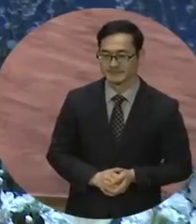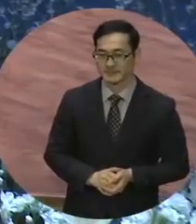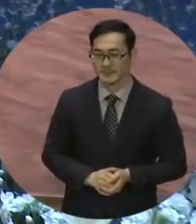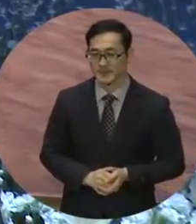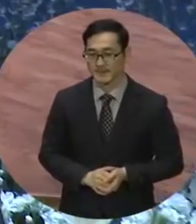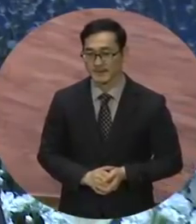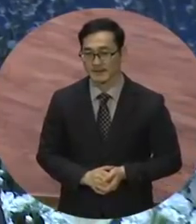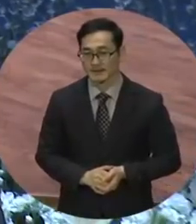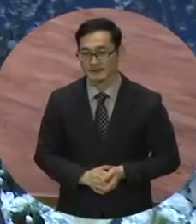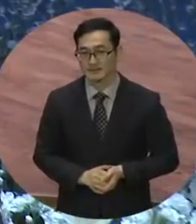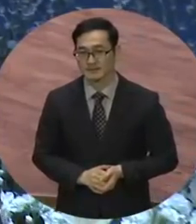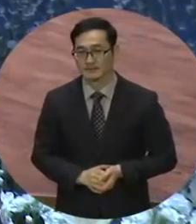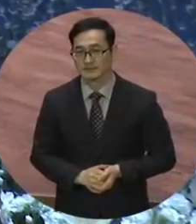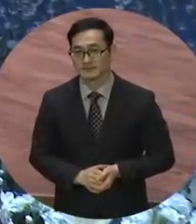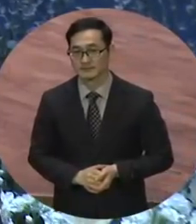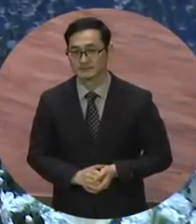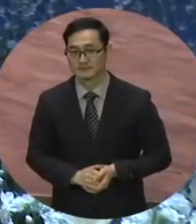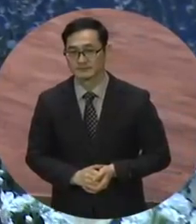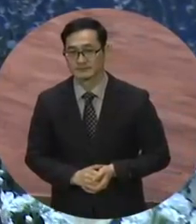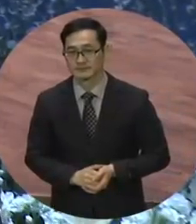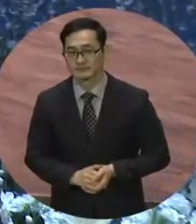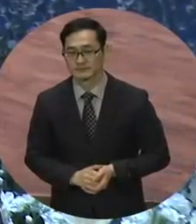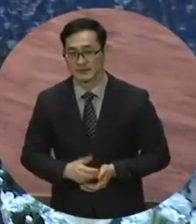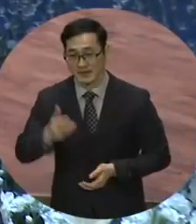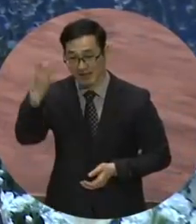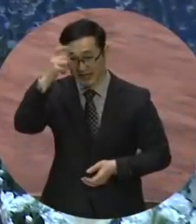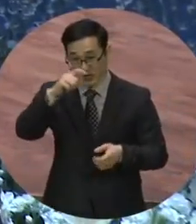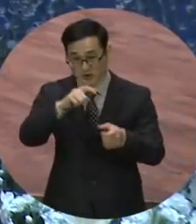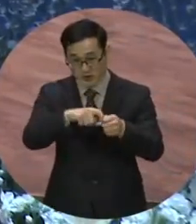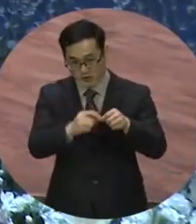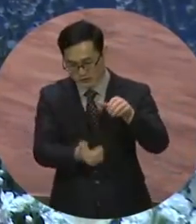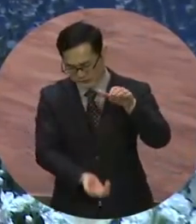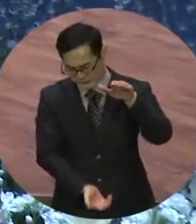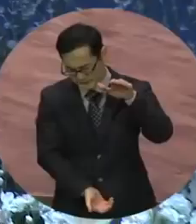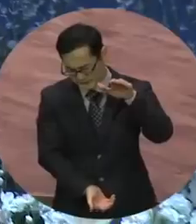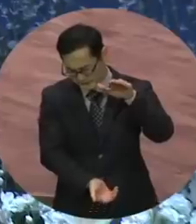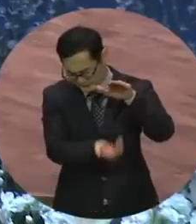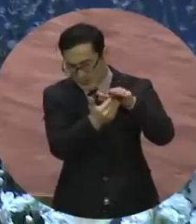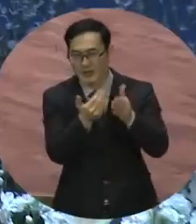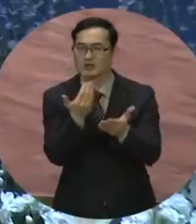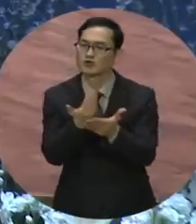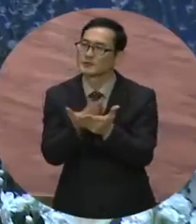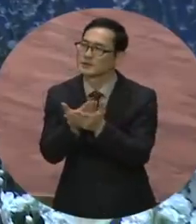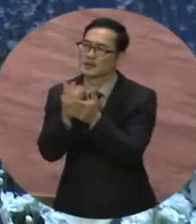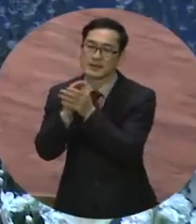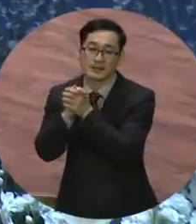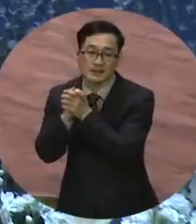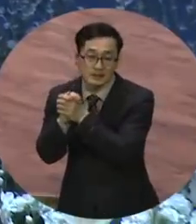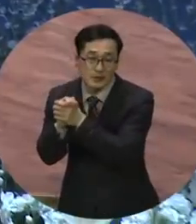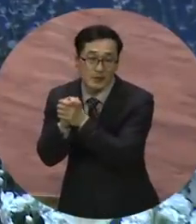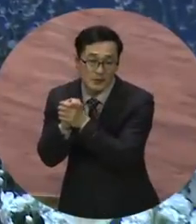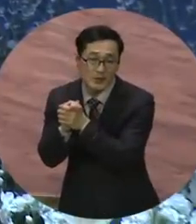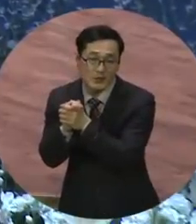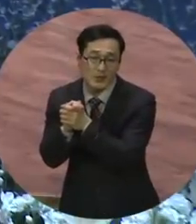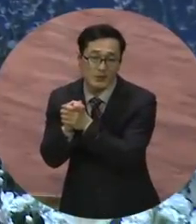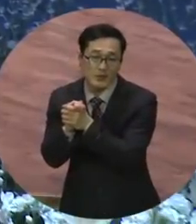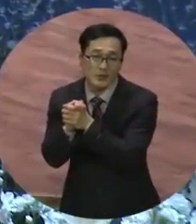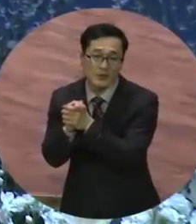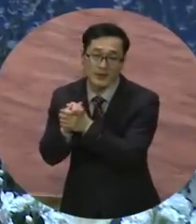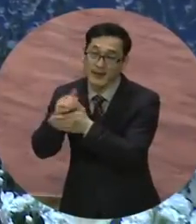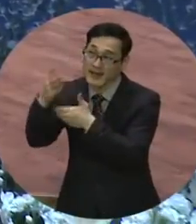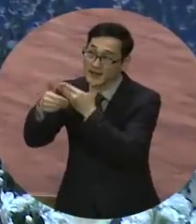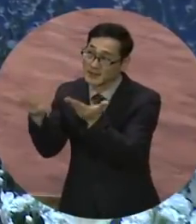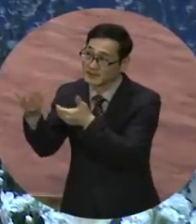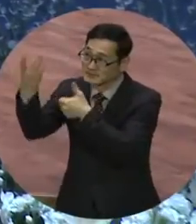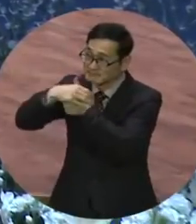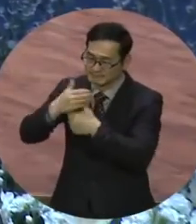다른 사람들과 구별된 영적 서밋으로 쓰임받게 하여 주옵소서. 전문성의 서밋으로 쓰임받게 하여